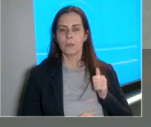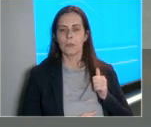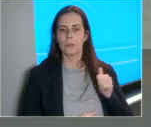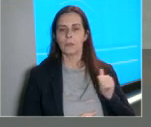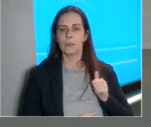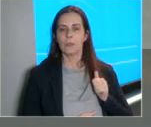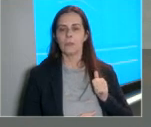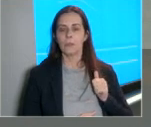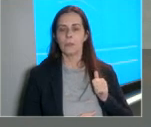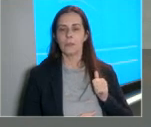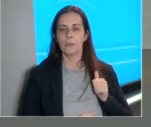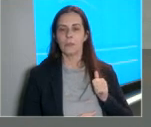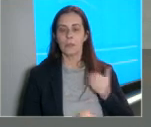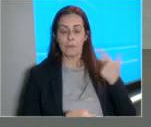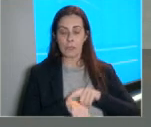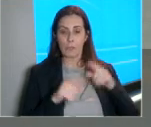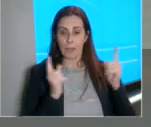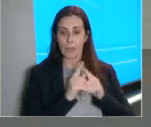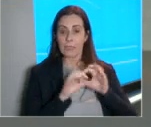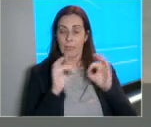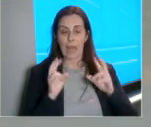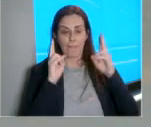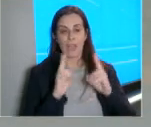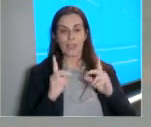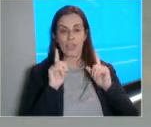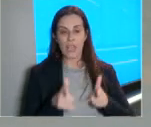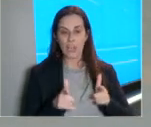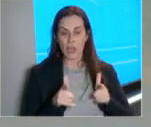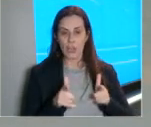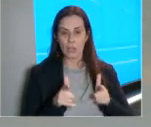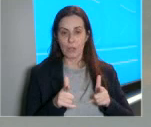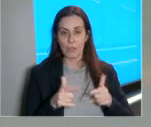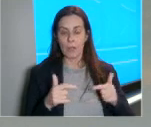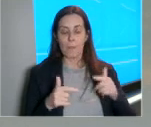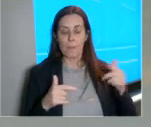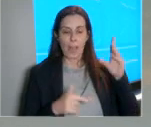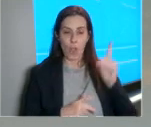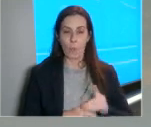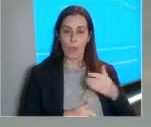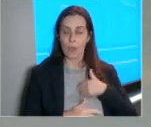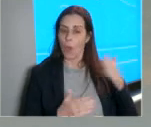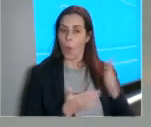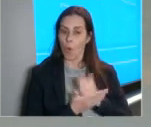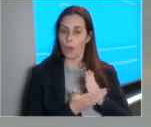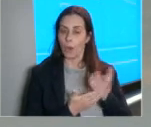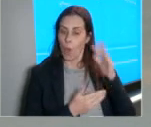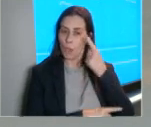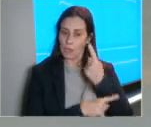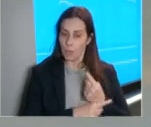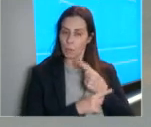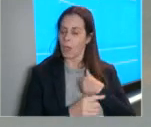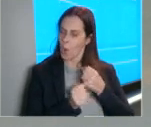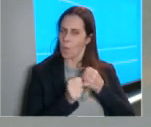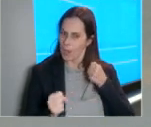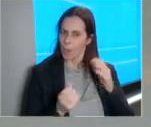זאת, הדי זילברמן. בזמן קצר נכנסה לתוקפה הפסקת האש בהלחימה בדרום. אנחנו ערוכים לעוד ירי, אנחנו